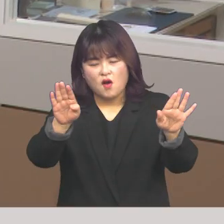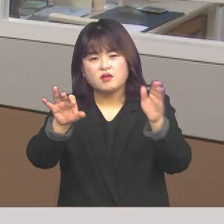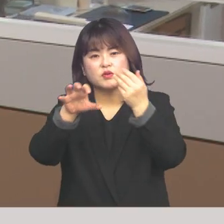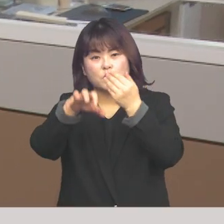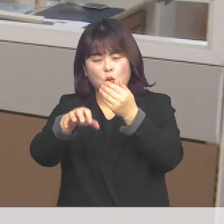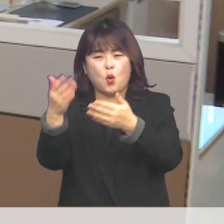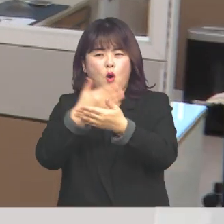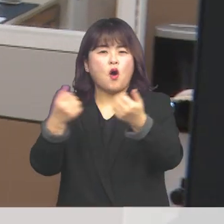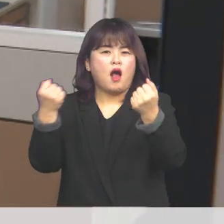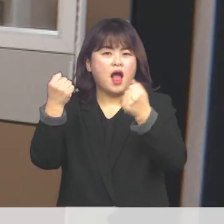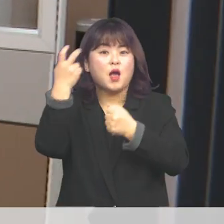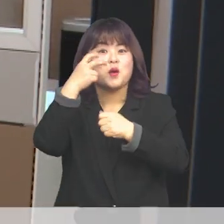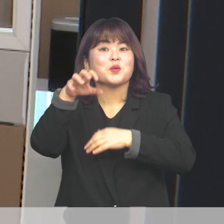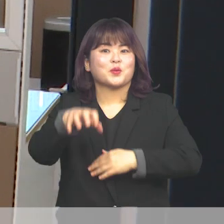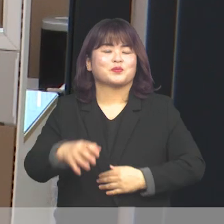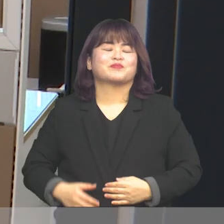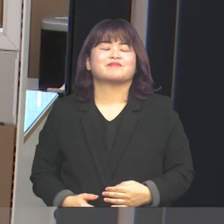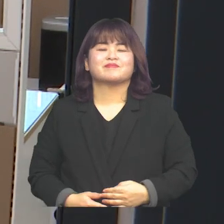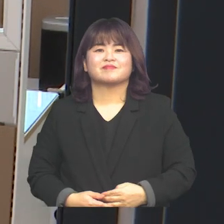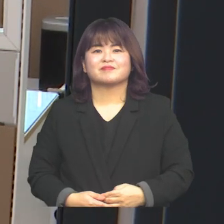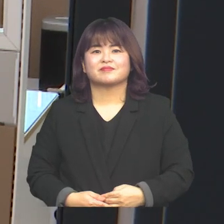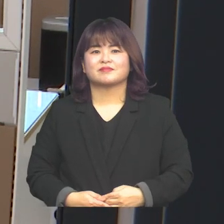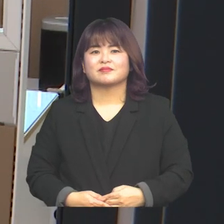대강당, 건강증진실 등이 갖춰졌습니다.